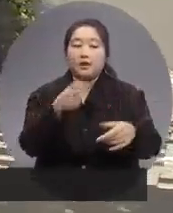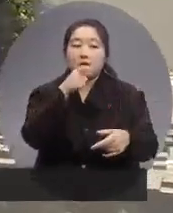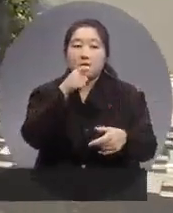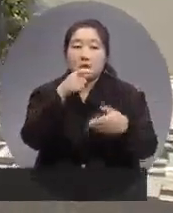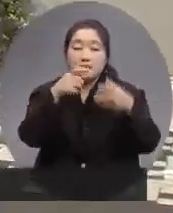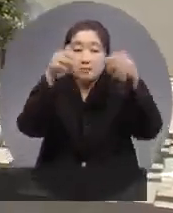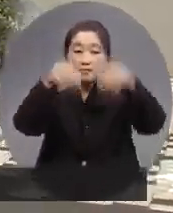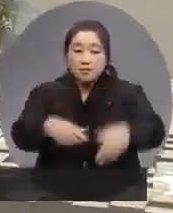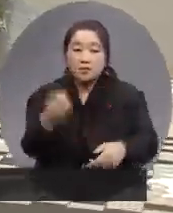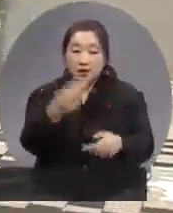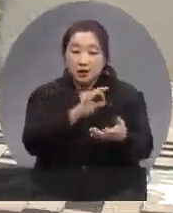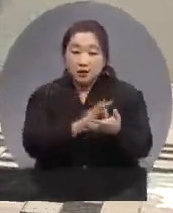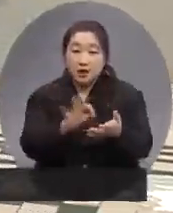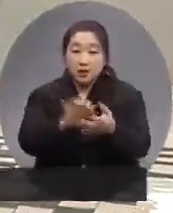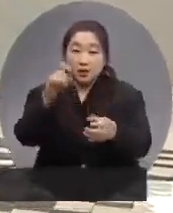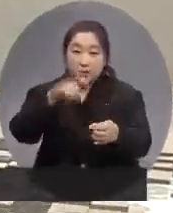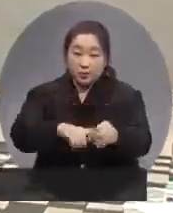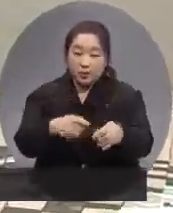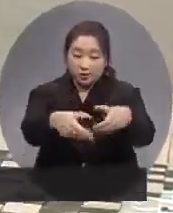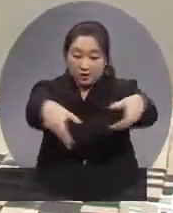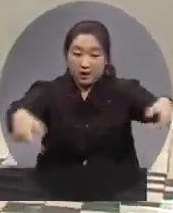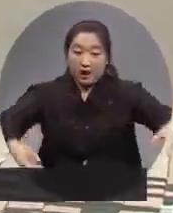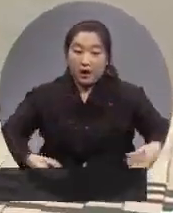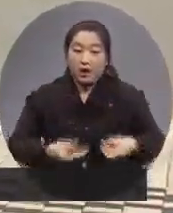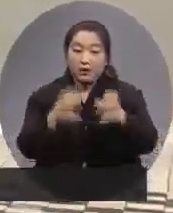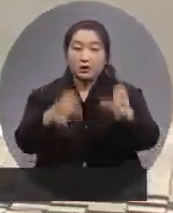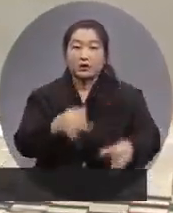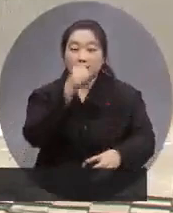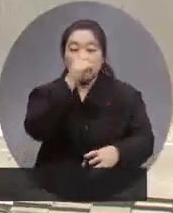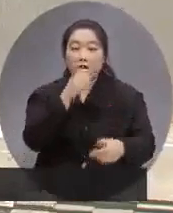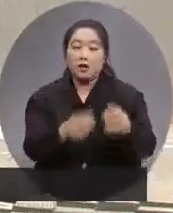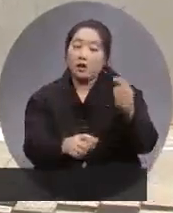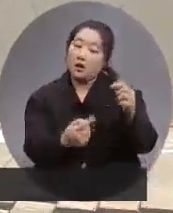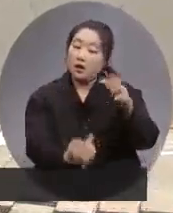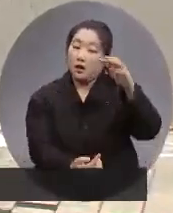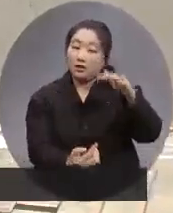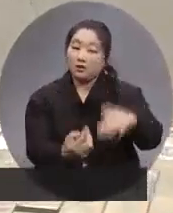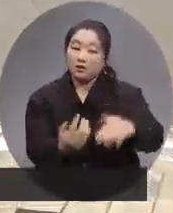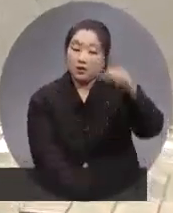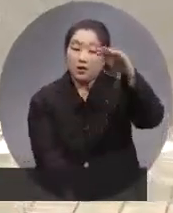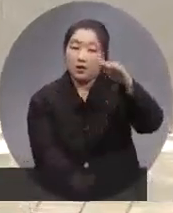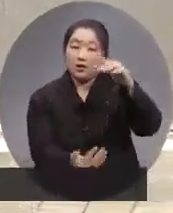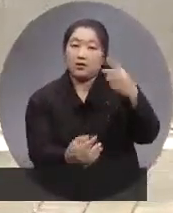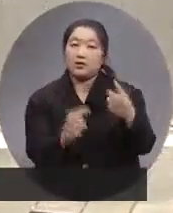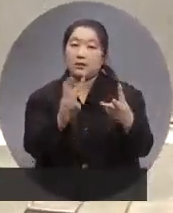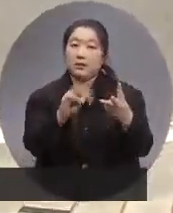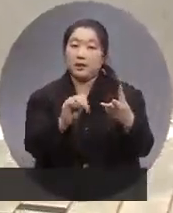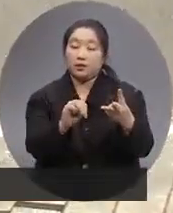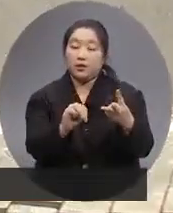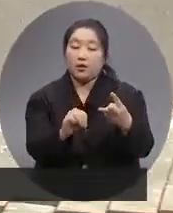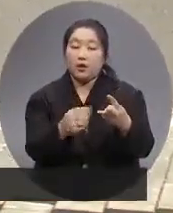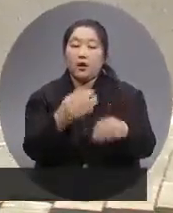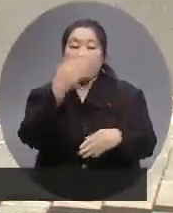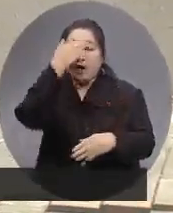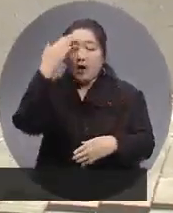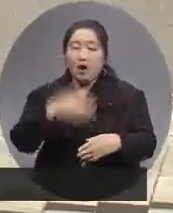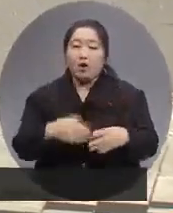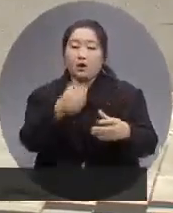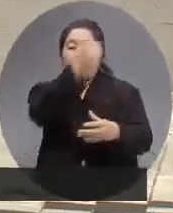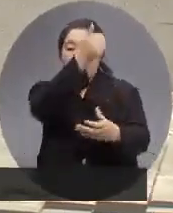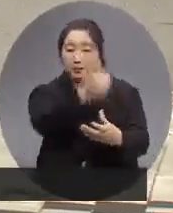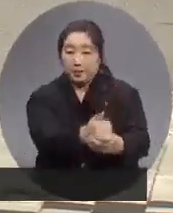빗물을 재활용하기 위한 빗물받이 통이 있습니다 높이가 3m 정도 되는 조형물인데요 다행히 노루가이